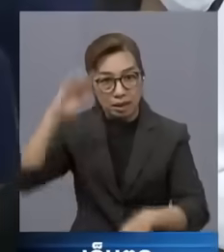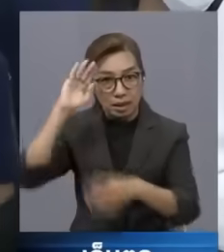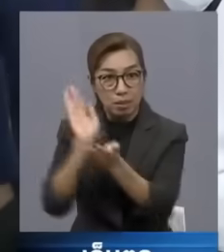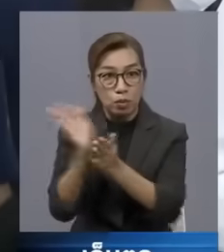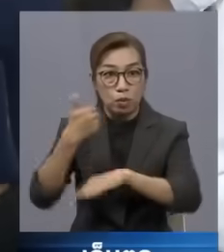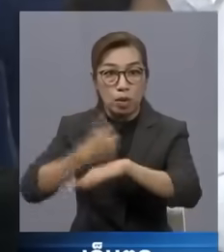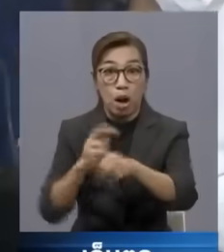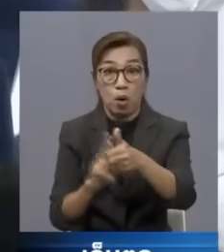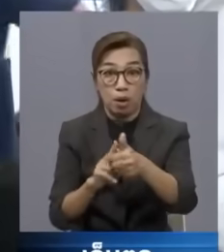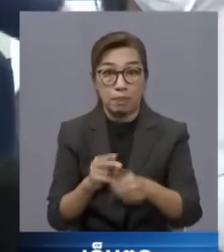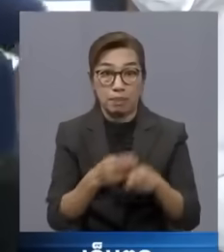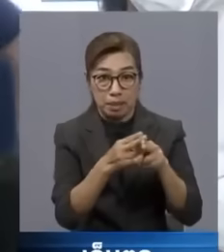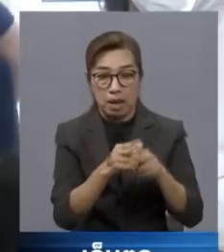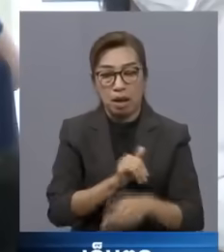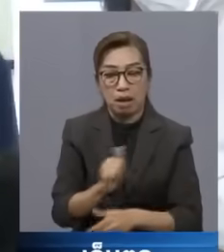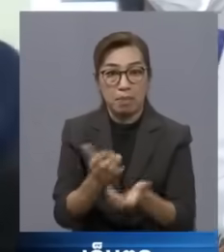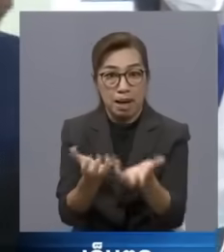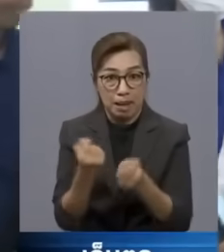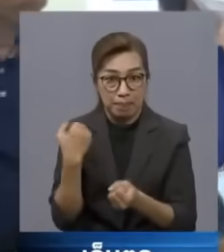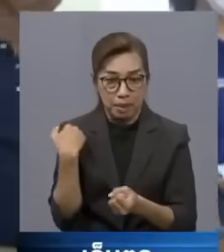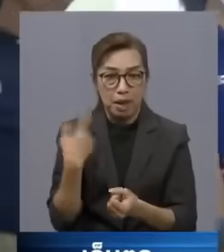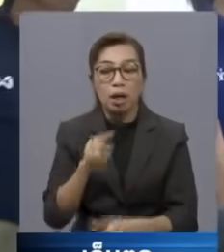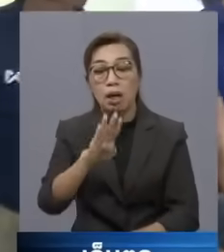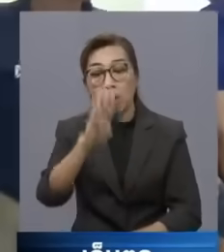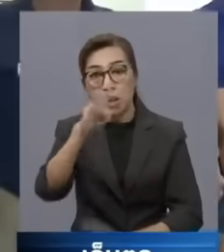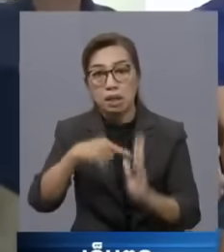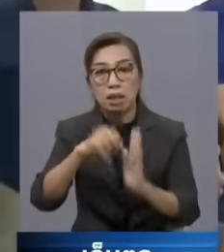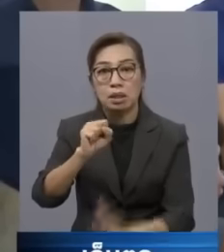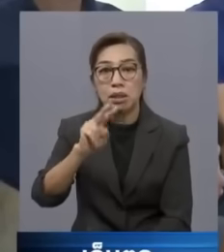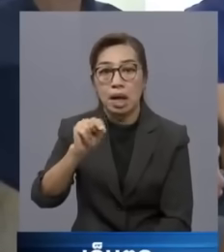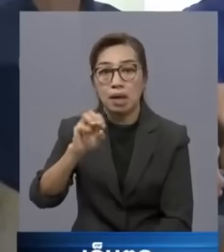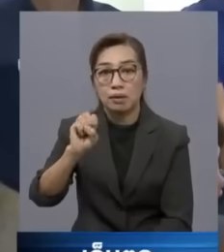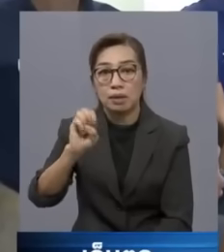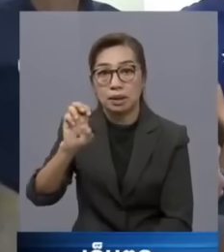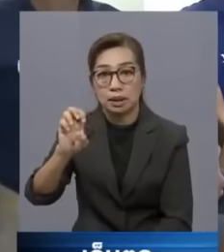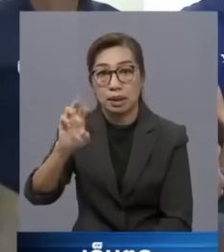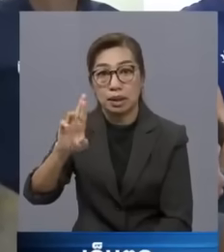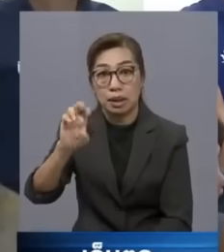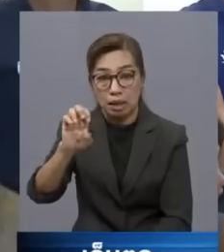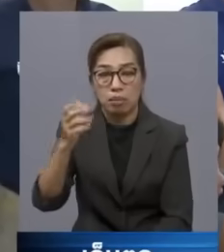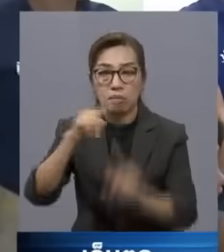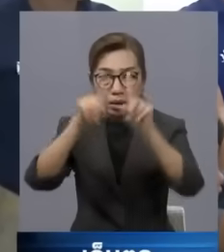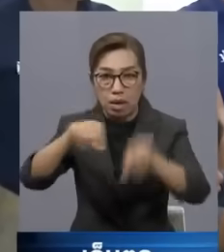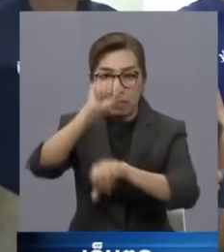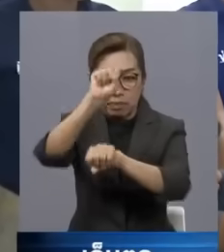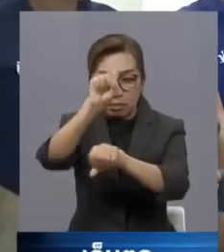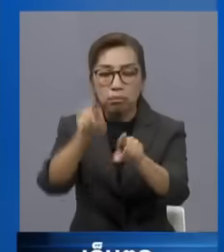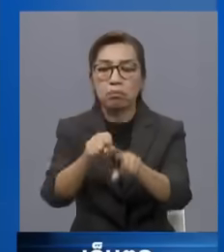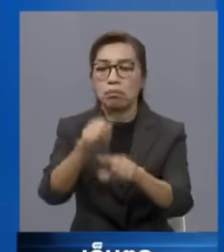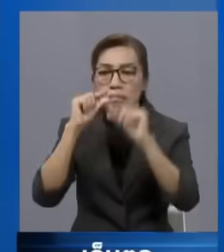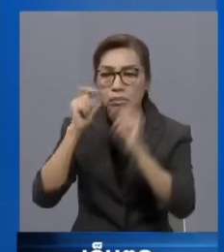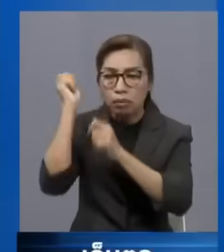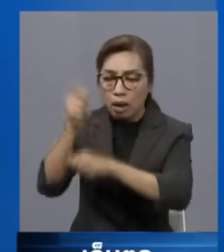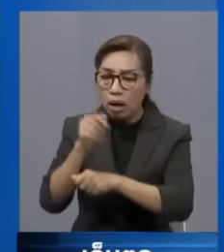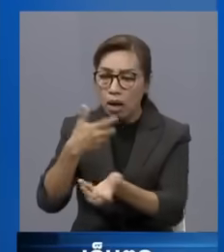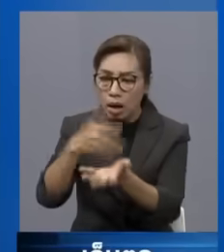มารับด้วยตัวเองนะครับขณะนี้ในมุมของแสนสิรินะครับเมื่อวานก็ออกแถลงการณ์อีก 1ฉบับครับมาโต้แย้งปุ่มที่